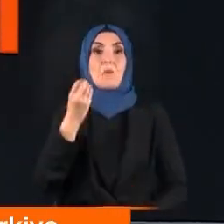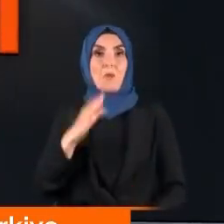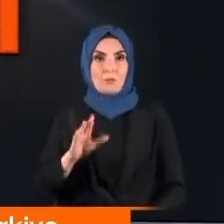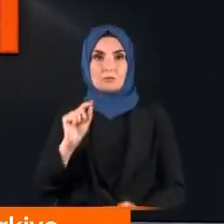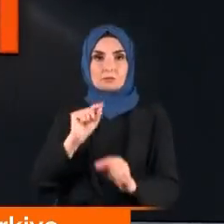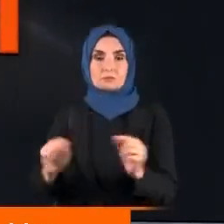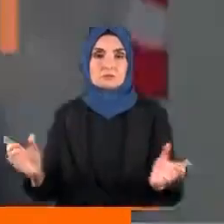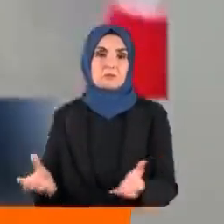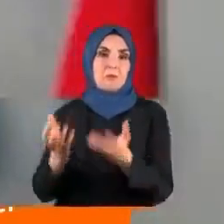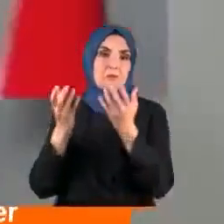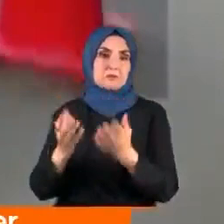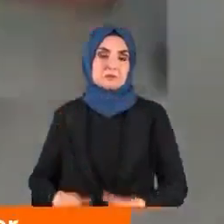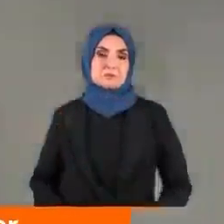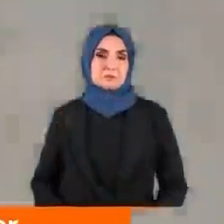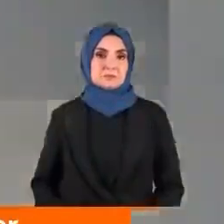verdi.